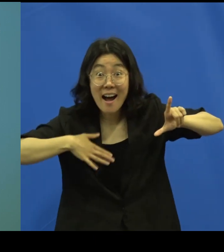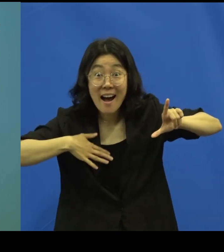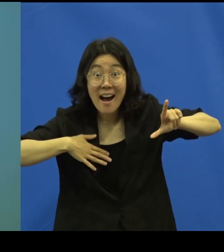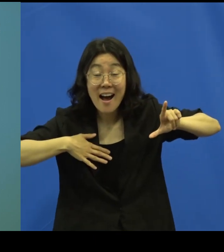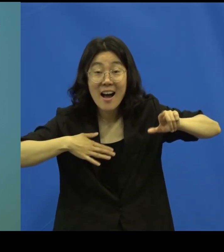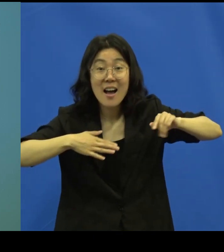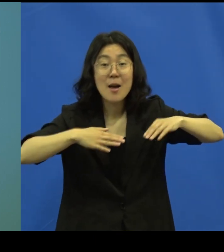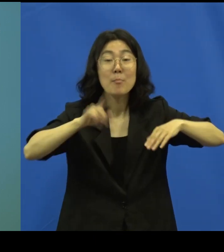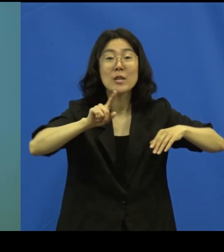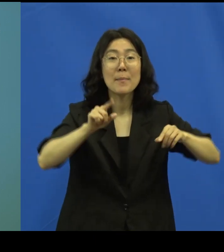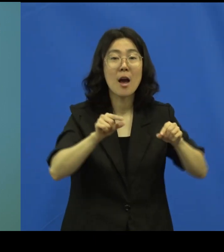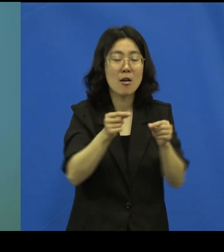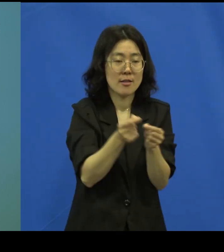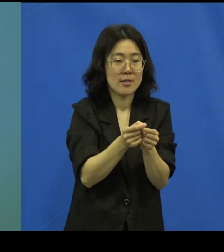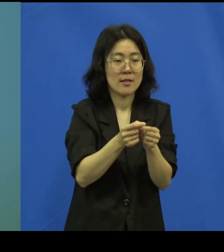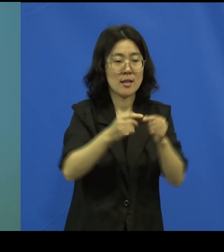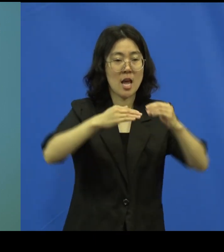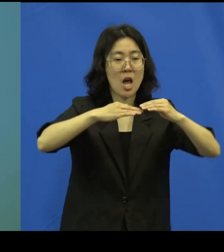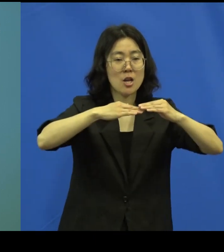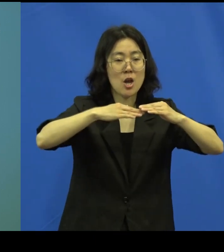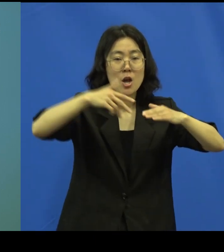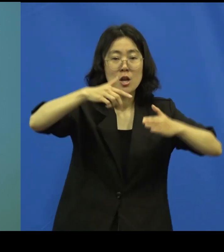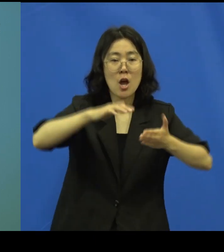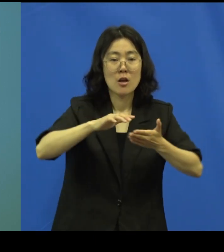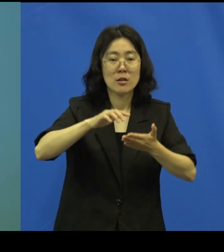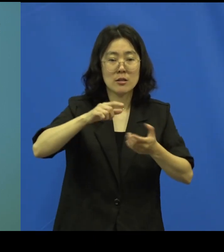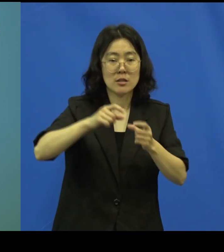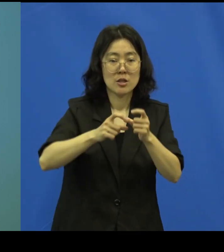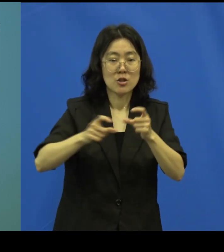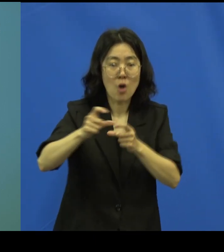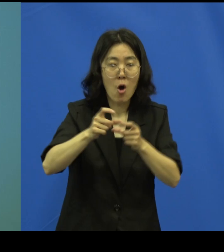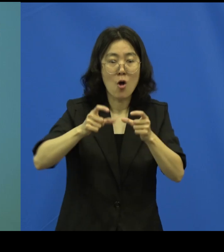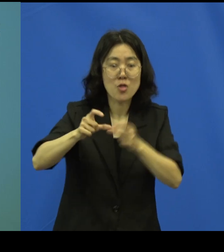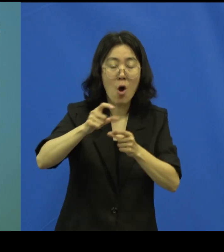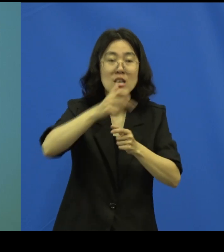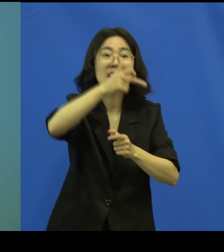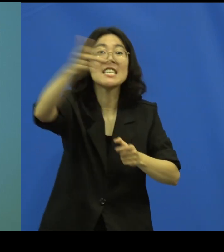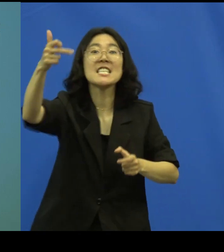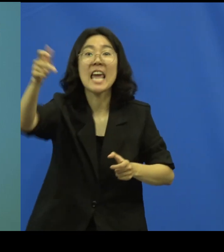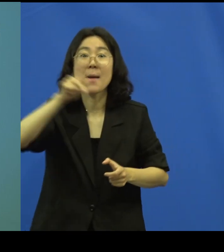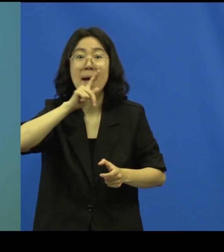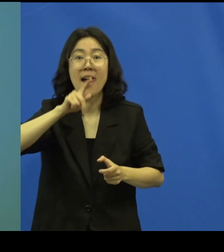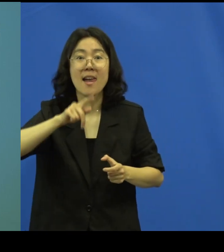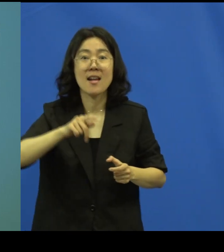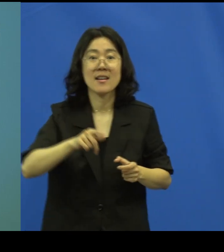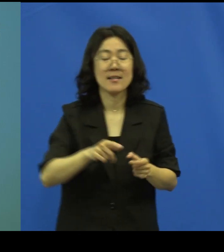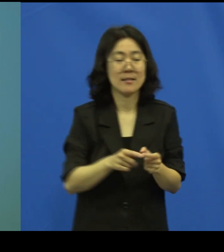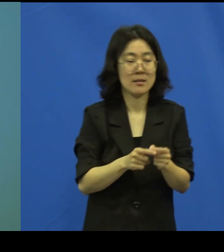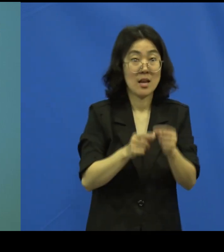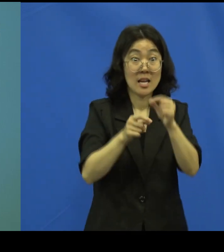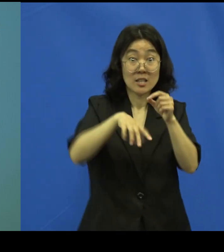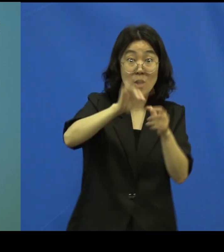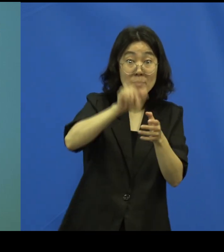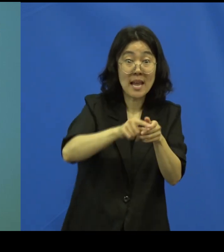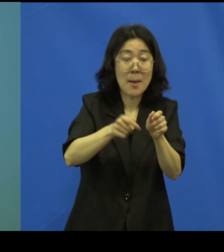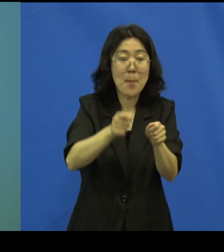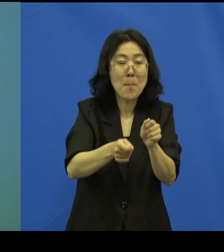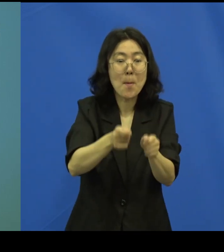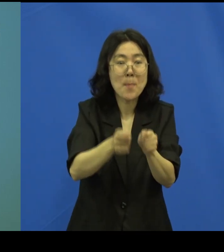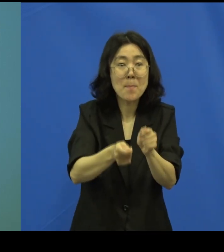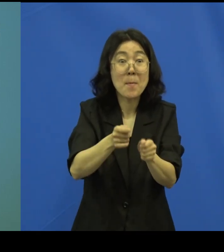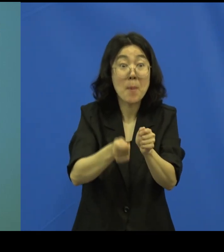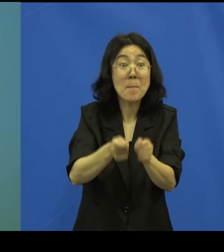음악이 갈수록 크레센도가 되는 거예요. 더 크게 갈수록 찬양이 커져가요. 그 요한계시록 그걸 볼 수가